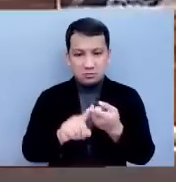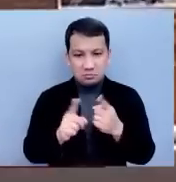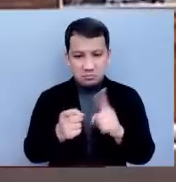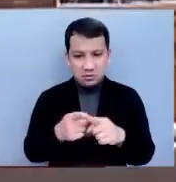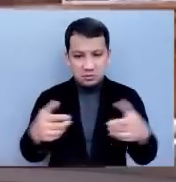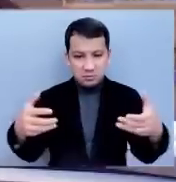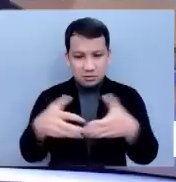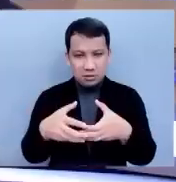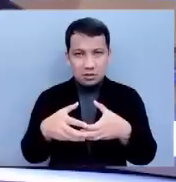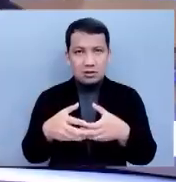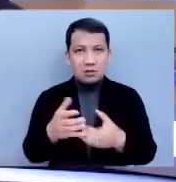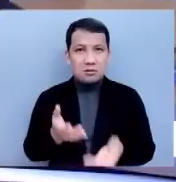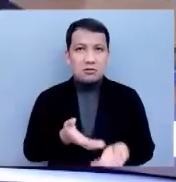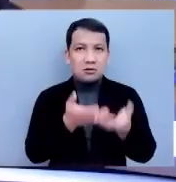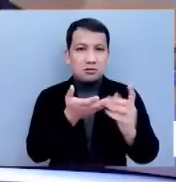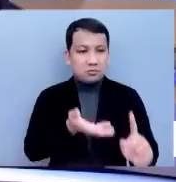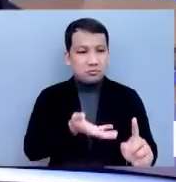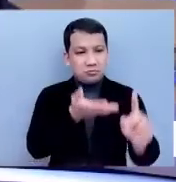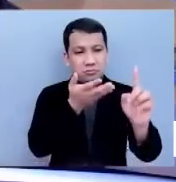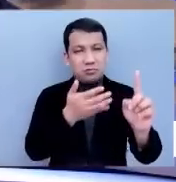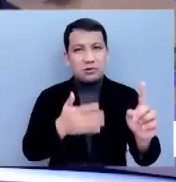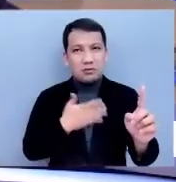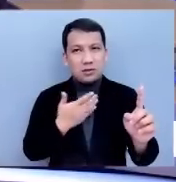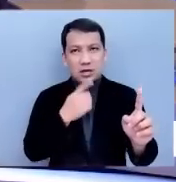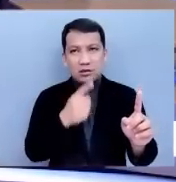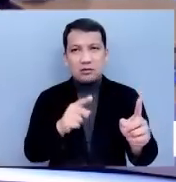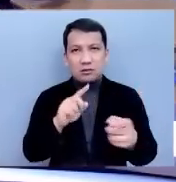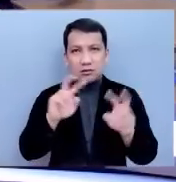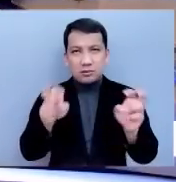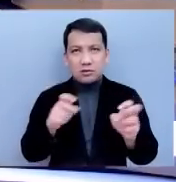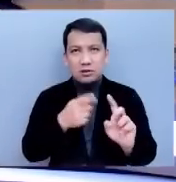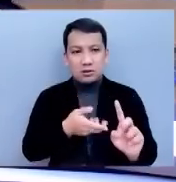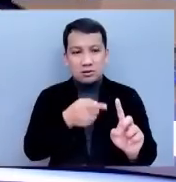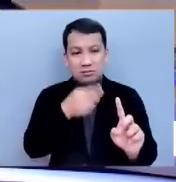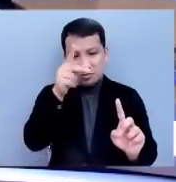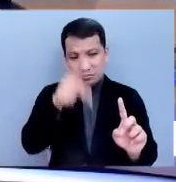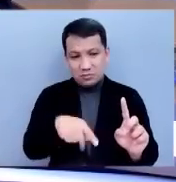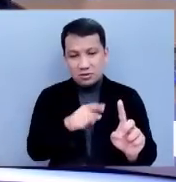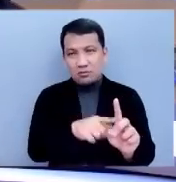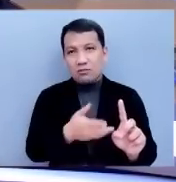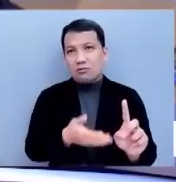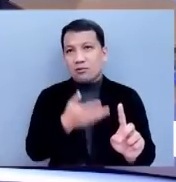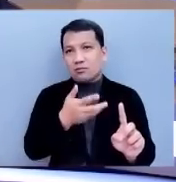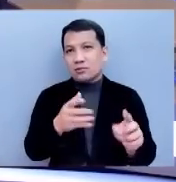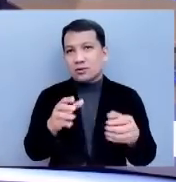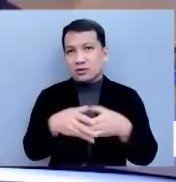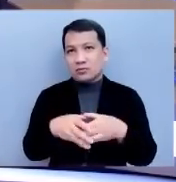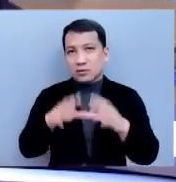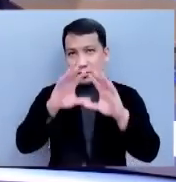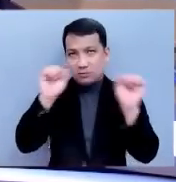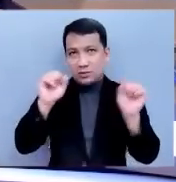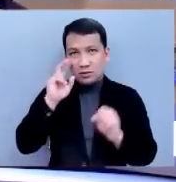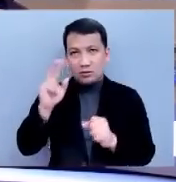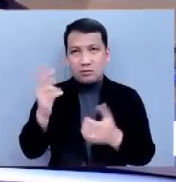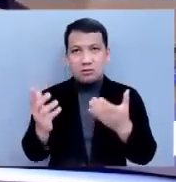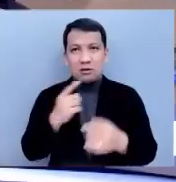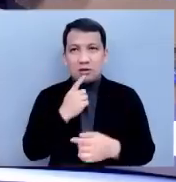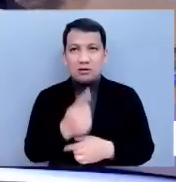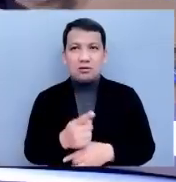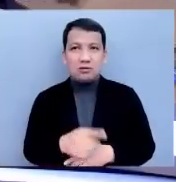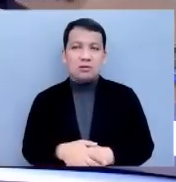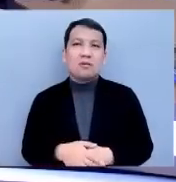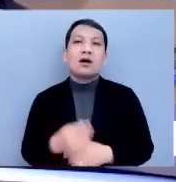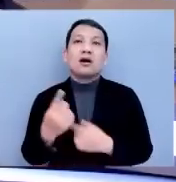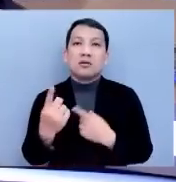daw i-please ang isang tao. Hindi niya pinangalanan sino yung isang tao na yan, but obviously, it's President Marcos kasi sabi niya, ginawa